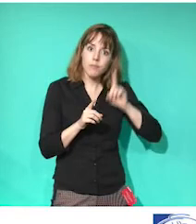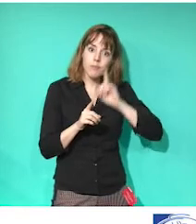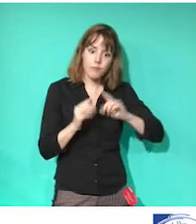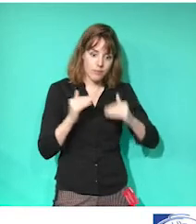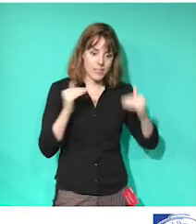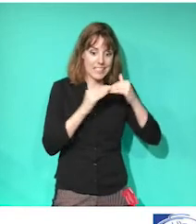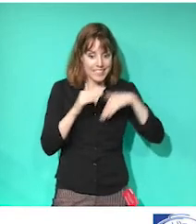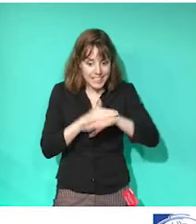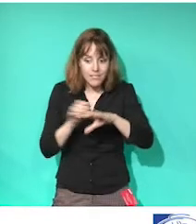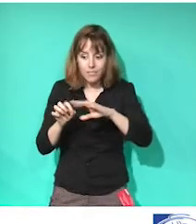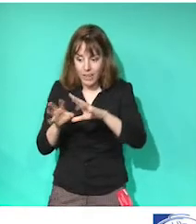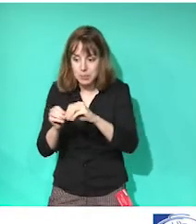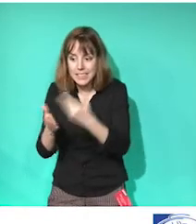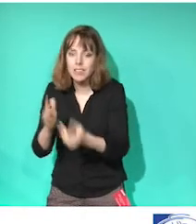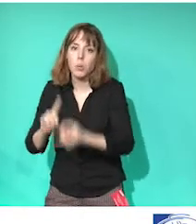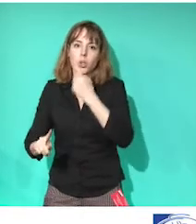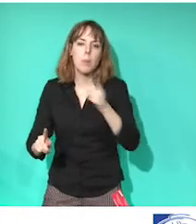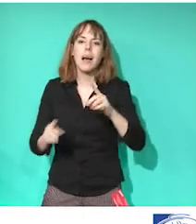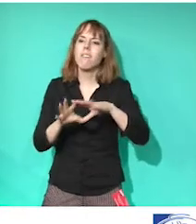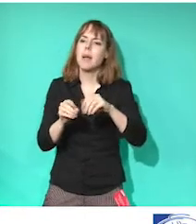voilà, ça a fait écho à une grande